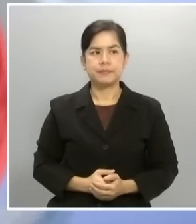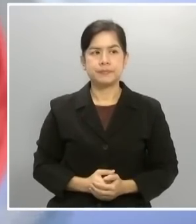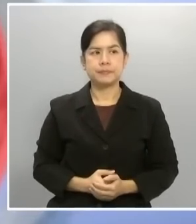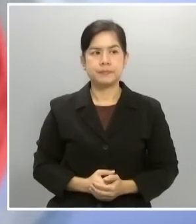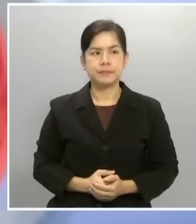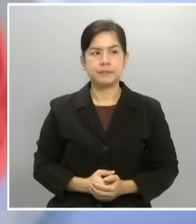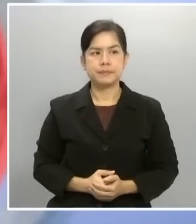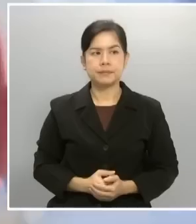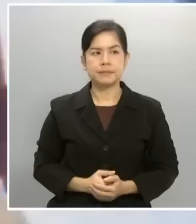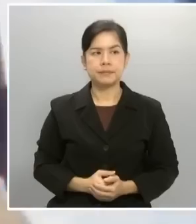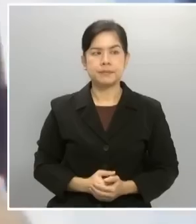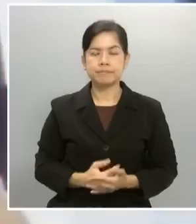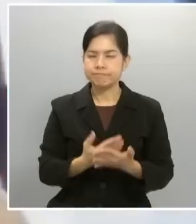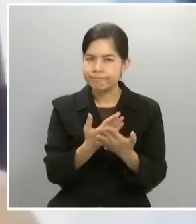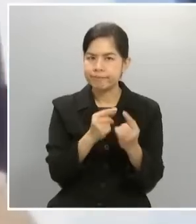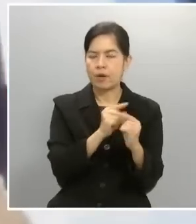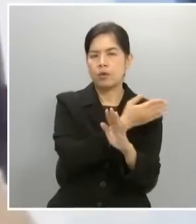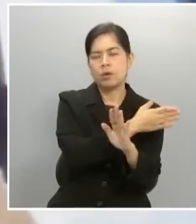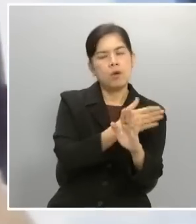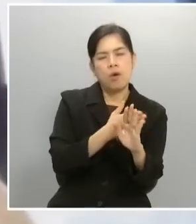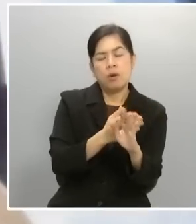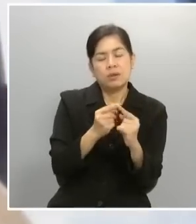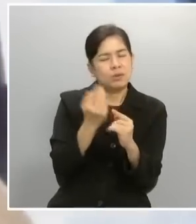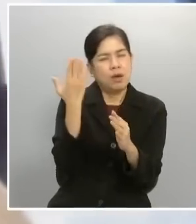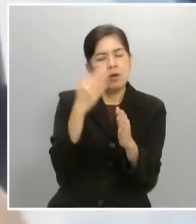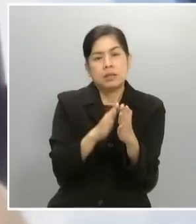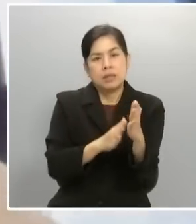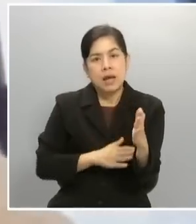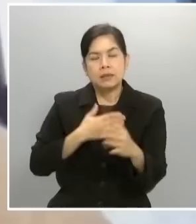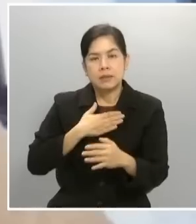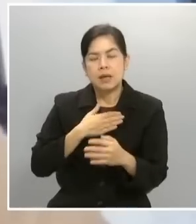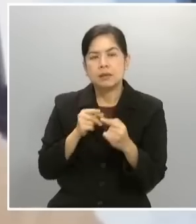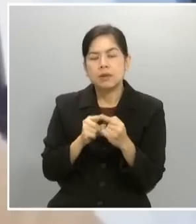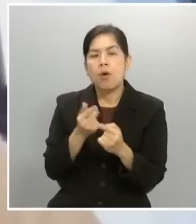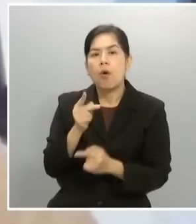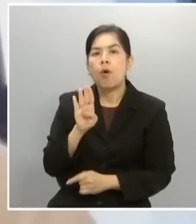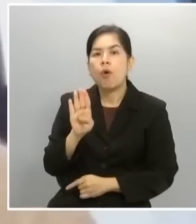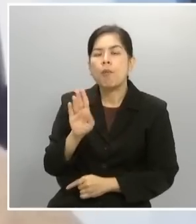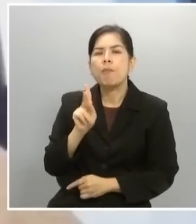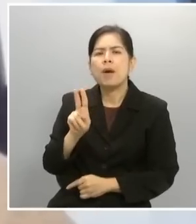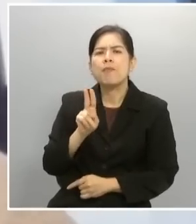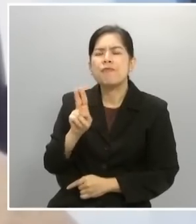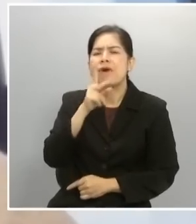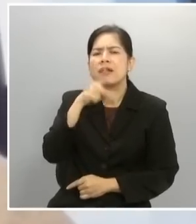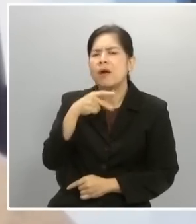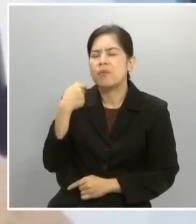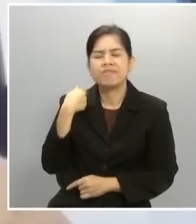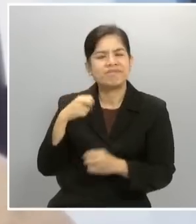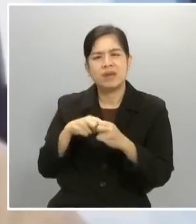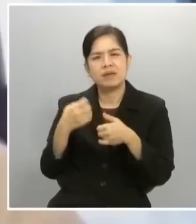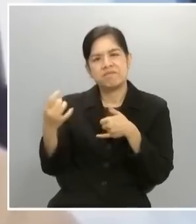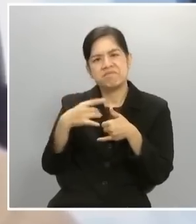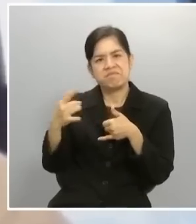ครับตลอดหลายปีที่ผ่านมาที่ดิวเคยคบกันกับแฟนเก่าโดนทำล้าร่างกายตลอดระยะ